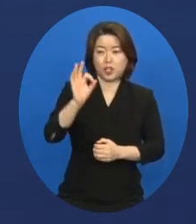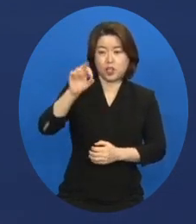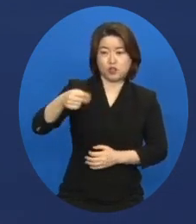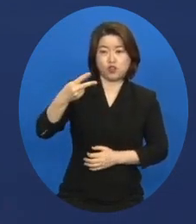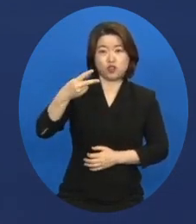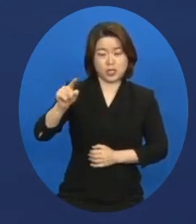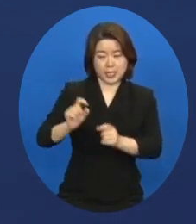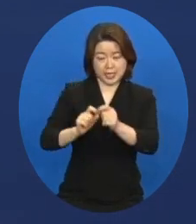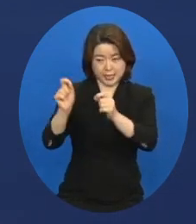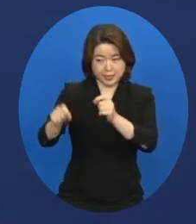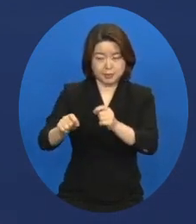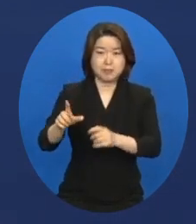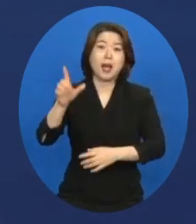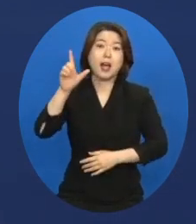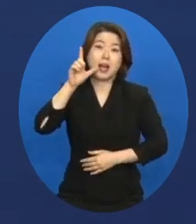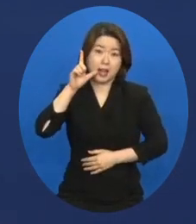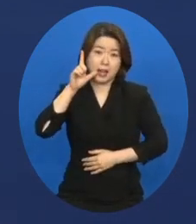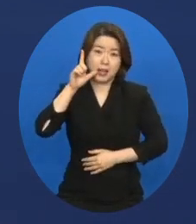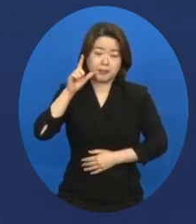갈렙이